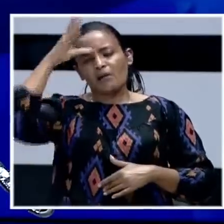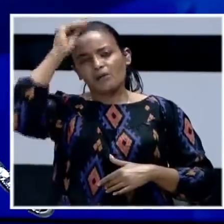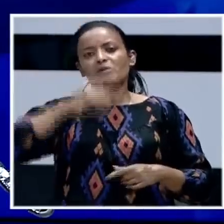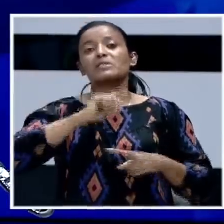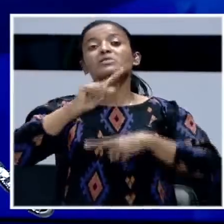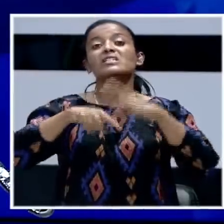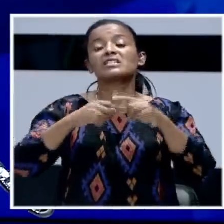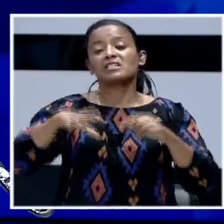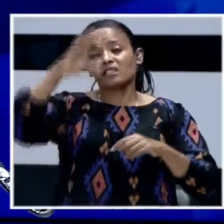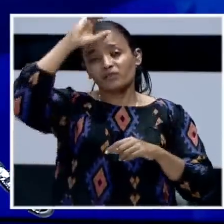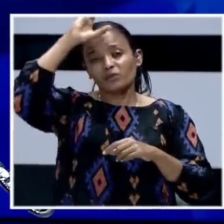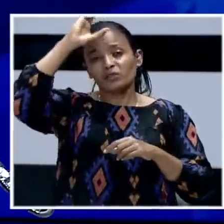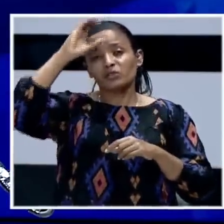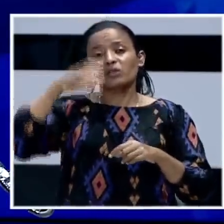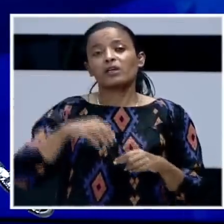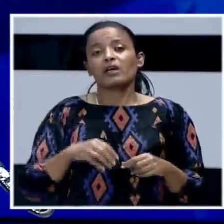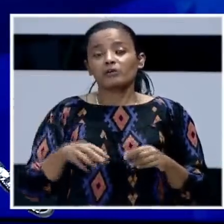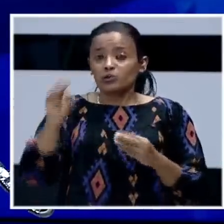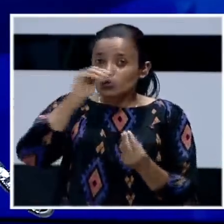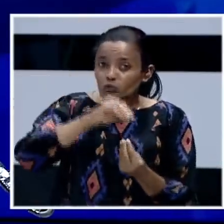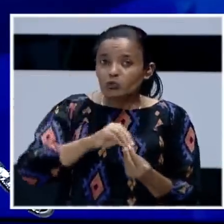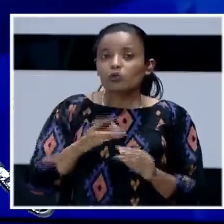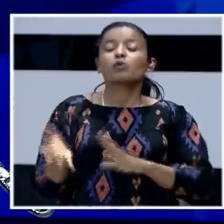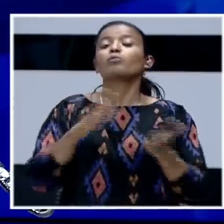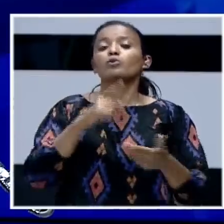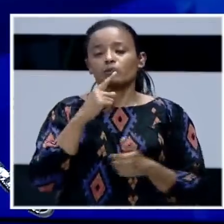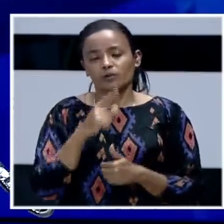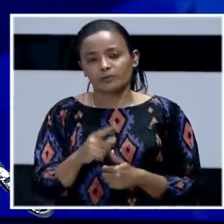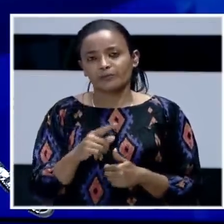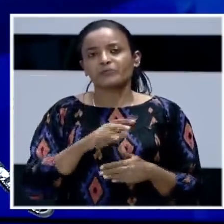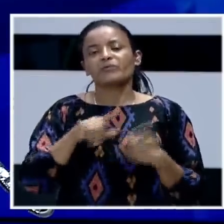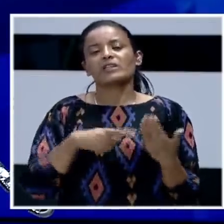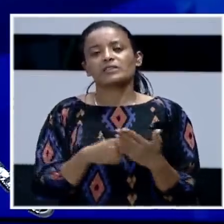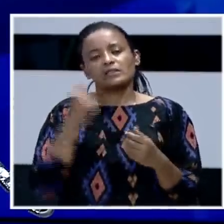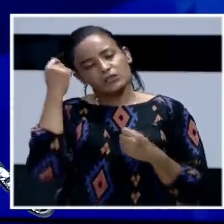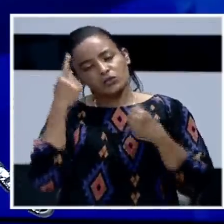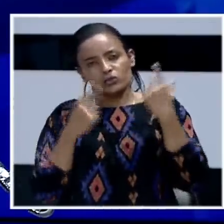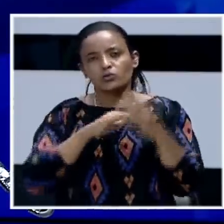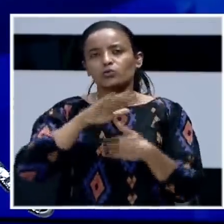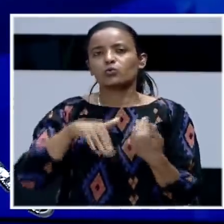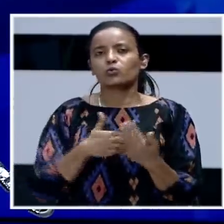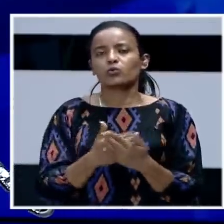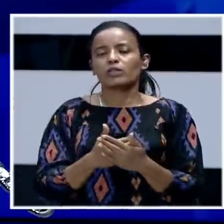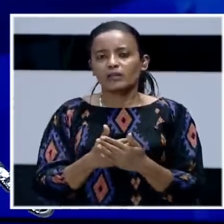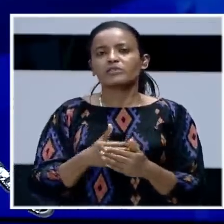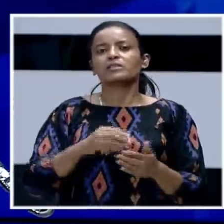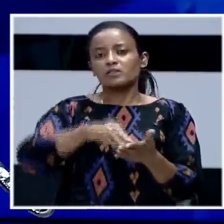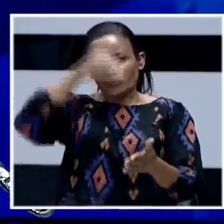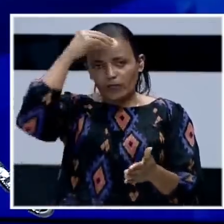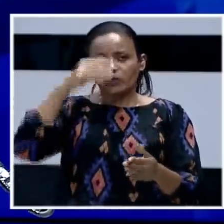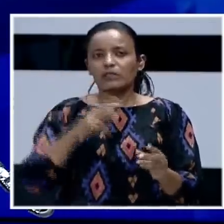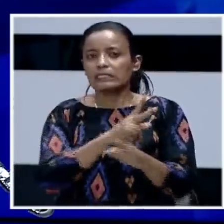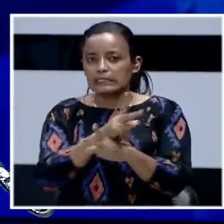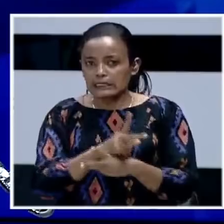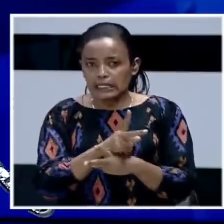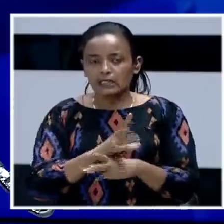دوون نفت ما تقولت. أو لعلزي كوز سقطلو نب موتي. سلز زيت رديهم كل كوز زيت مرت وسيدو. أبدت أنك